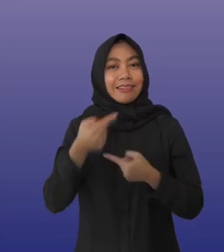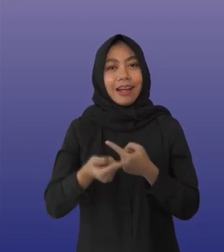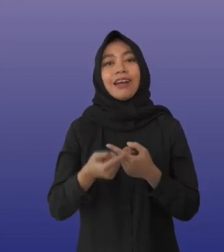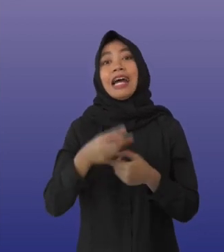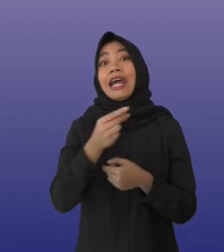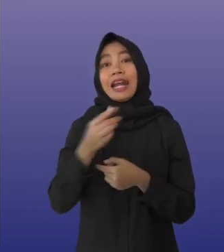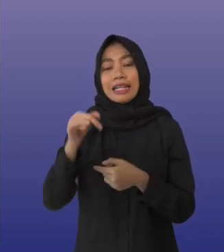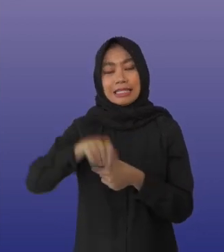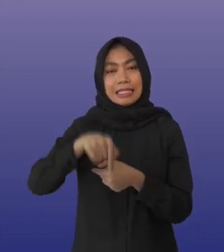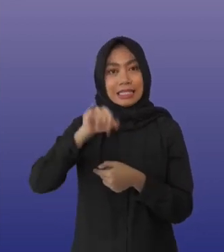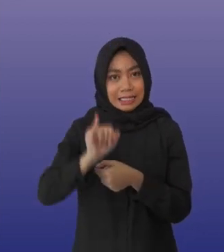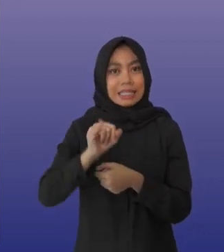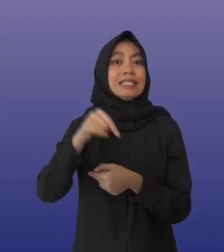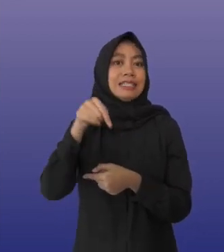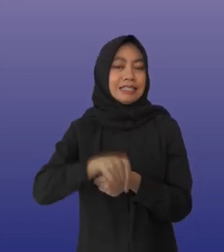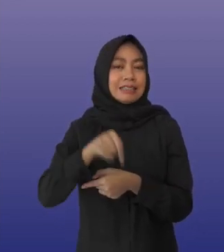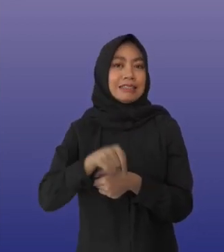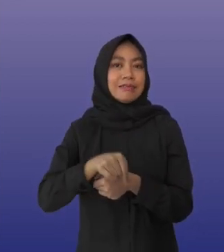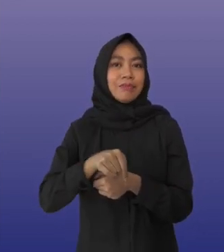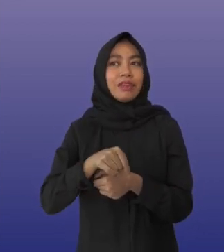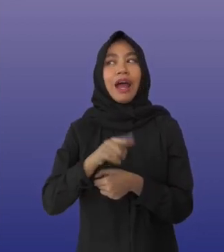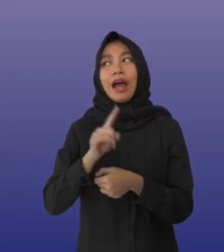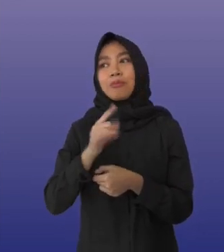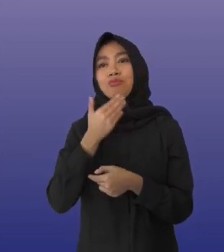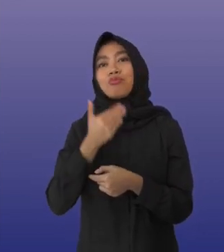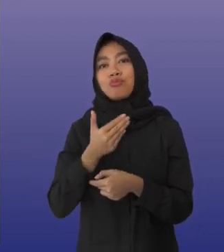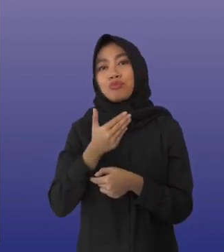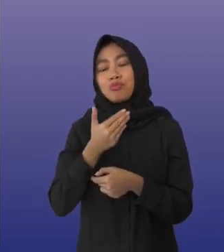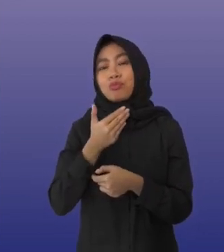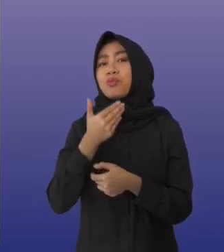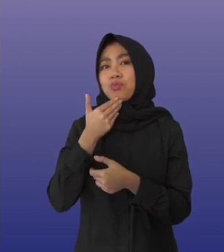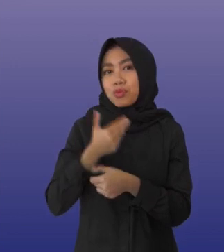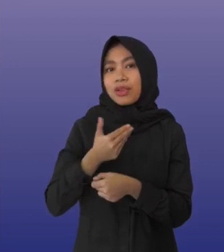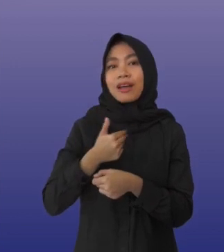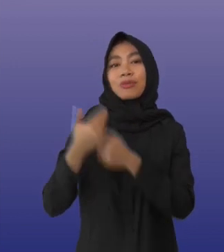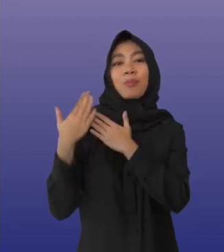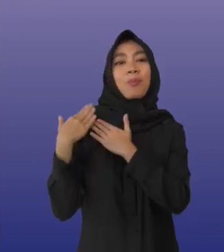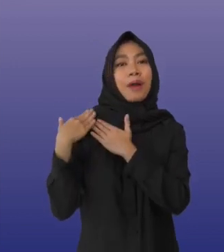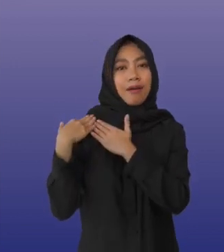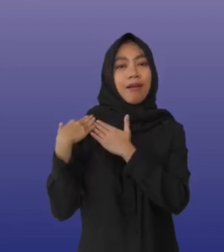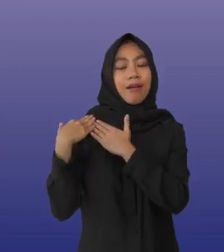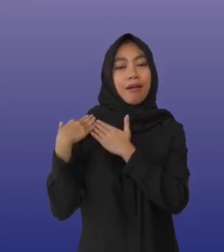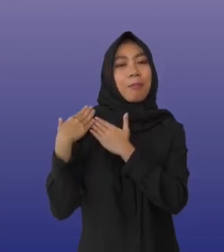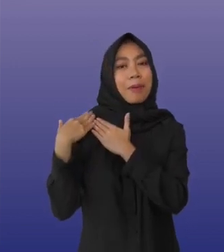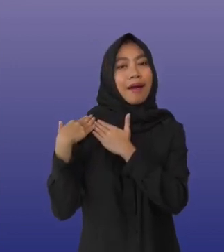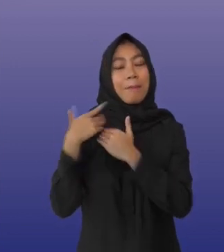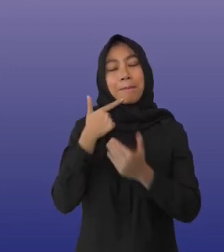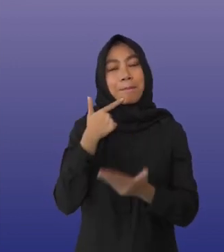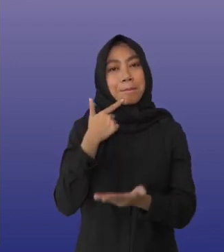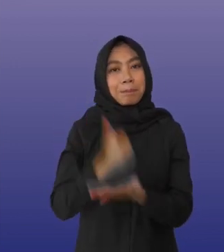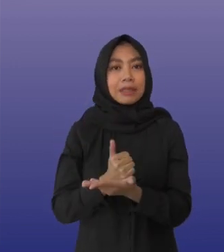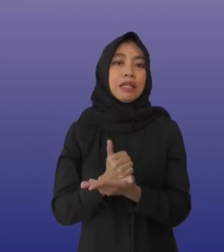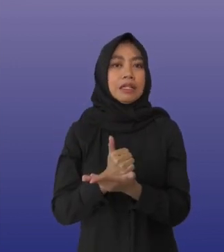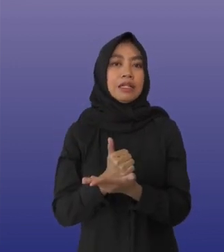Radio Republik Indonesia atau radio itu memiliki satu titik peran imajinasi yang sangat tinggi di